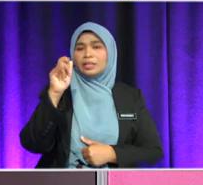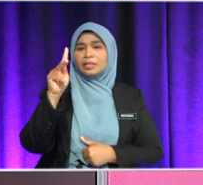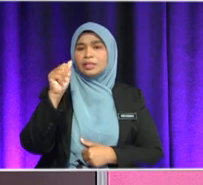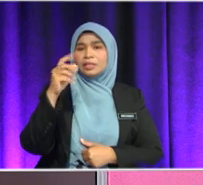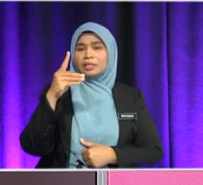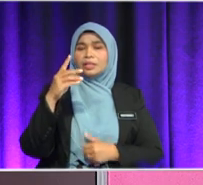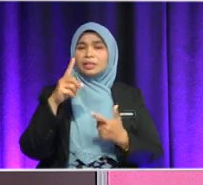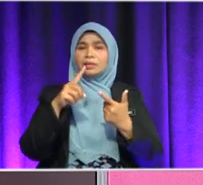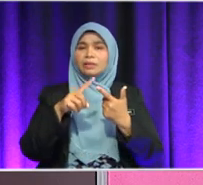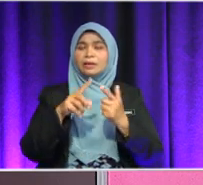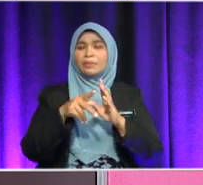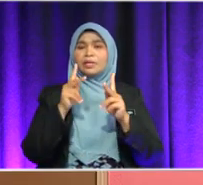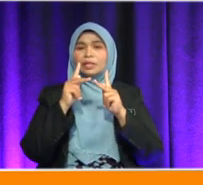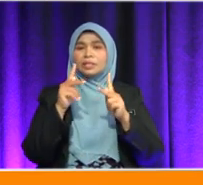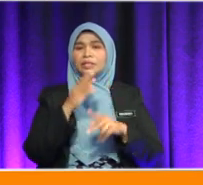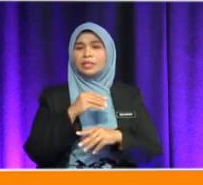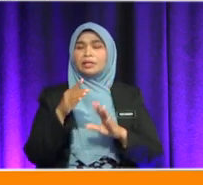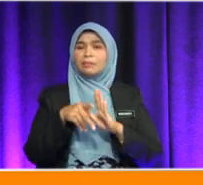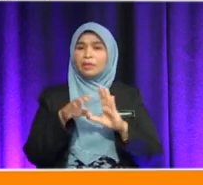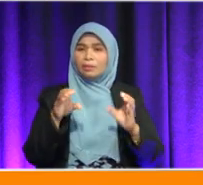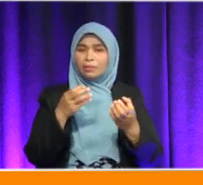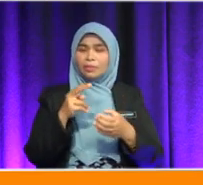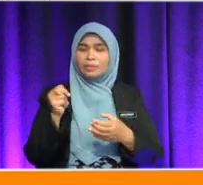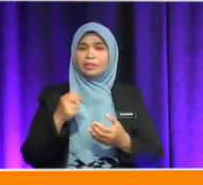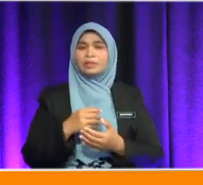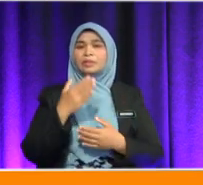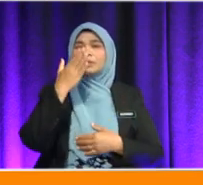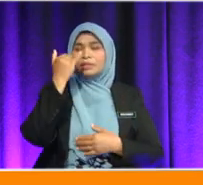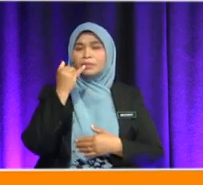perkataan dan yang ketiga perbuatan kita lihat dulu kenapa